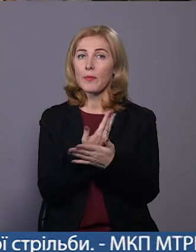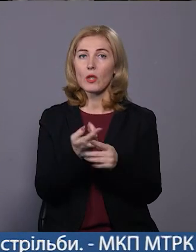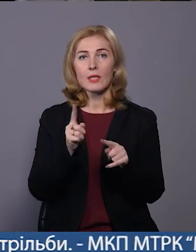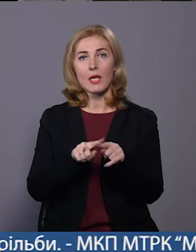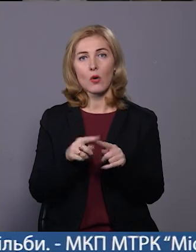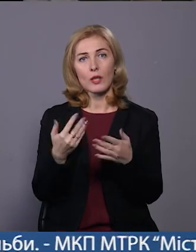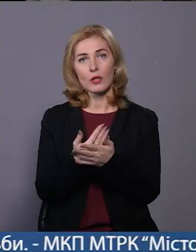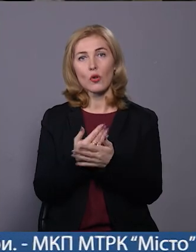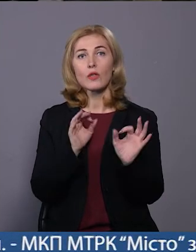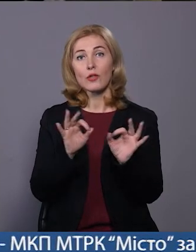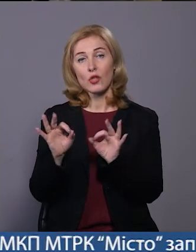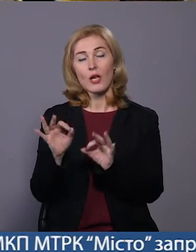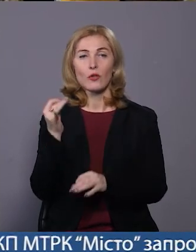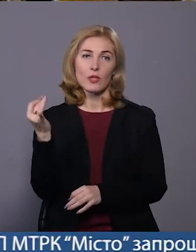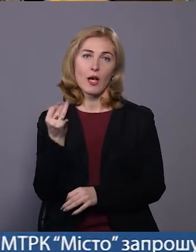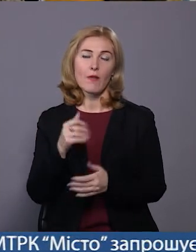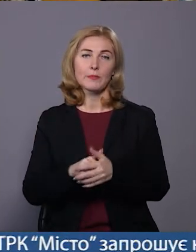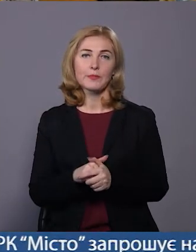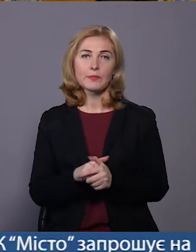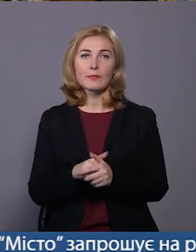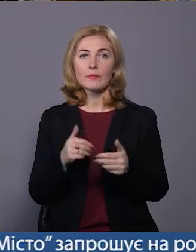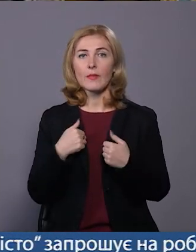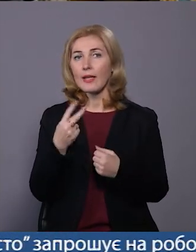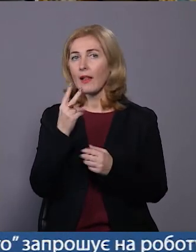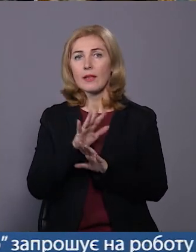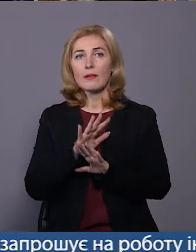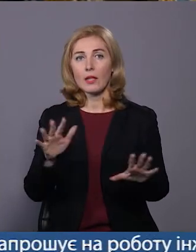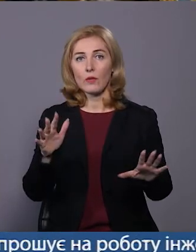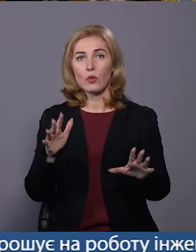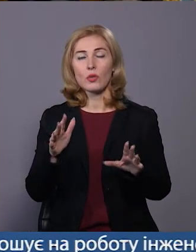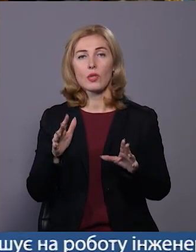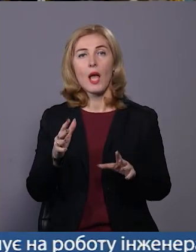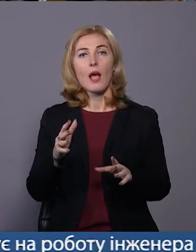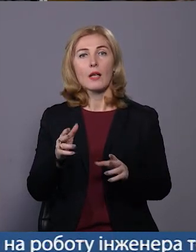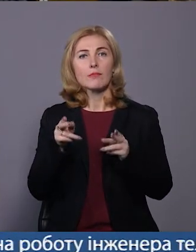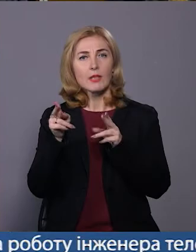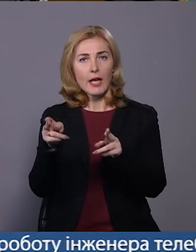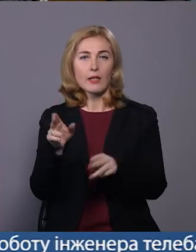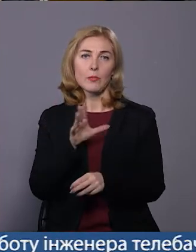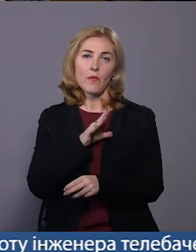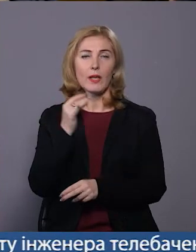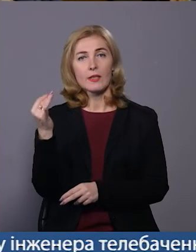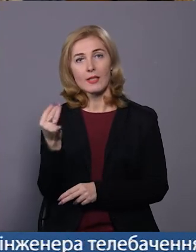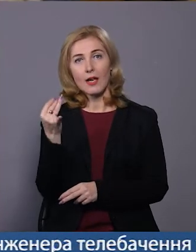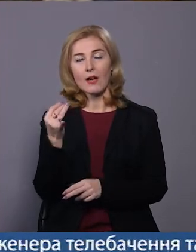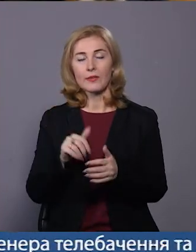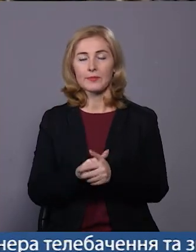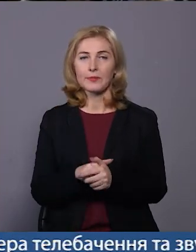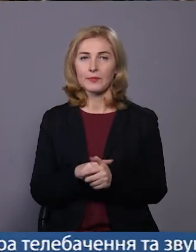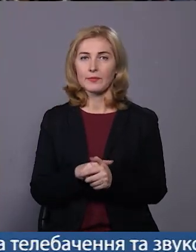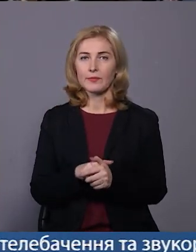фільму, звичайно, нам дуже цікаво і приємно. Я не дивлюсь трейлери, щоб було цікавіше фільм, бо буває, що в трейлерах розкривається весь фільм і